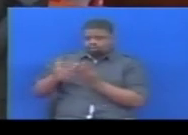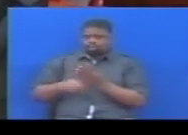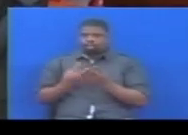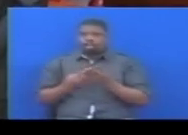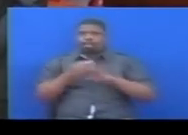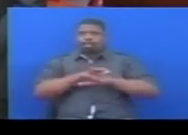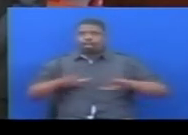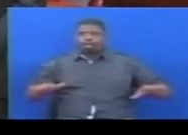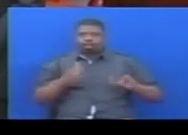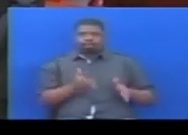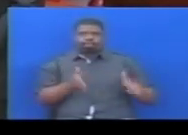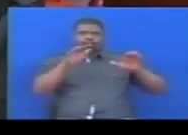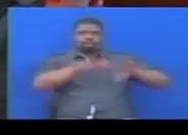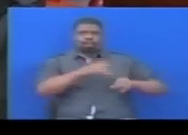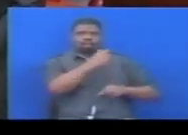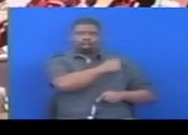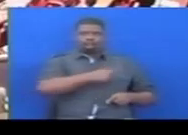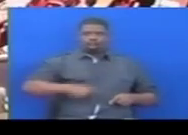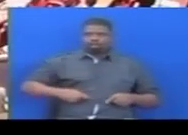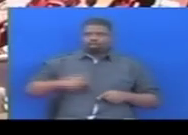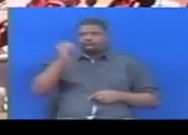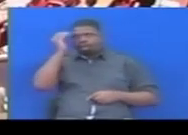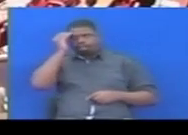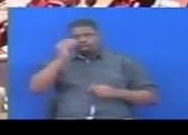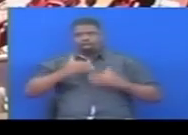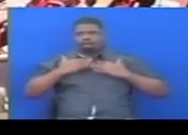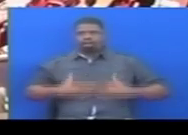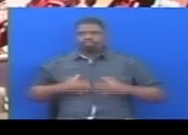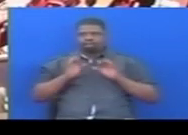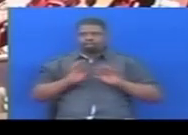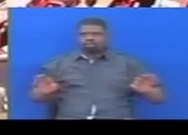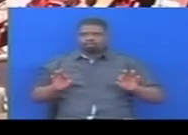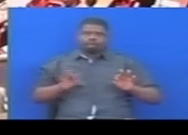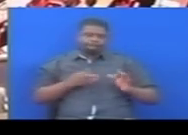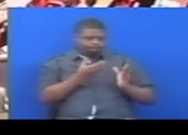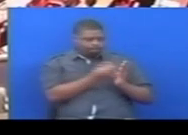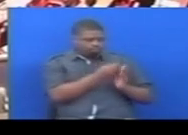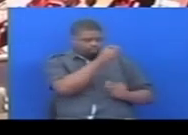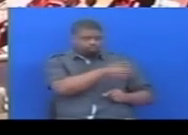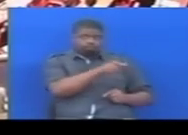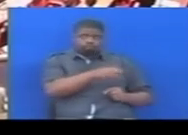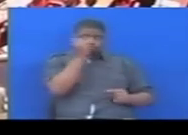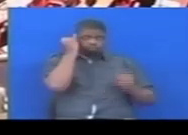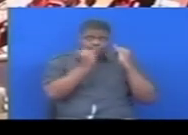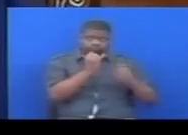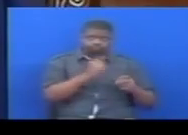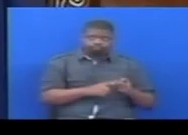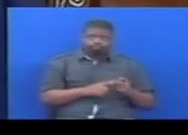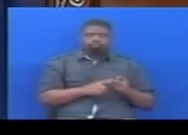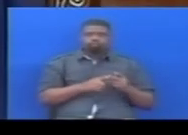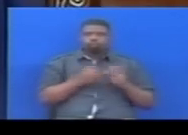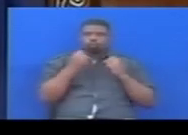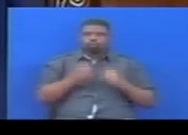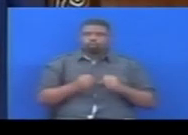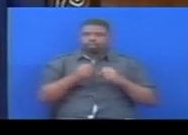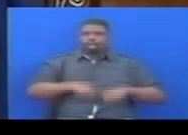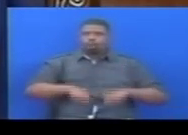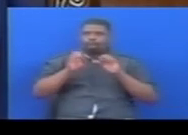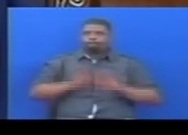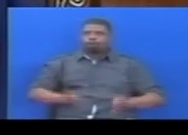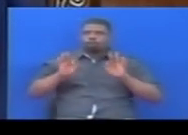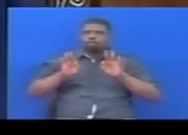Wamjalie rais wetu hekima, afya njema na maisha marefu, ili pamoja na wanaomshauri wadumishe utawala bora.